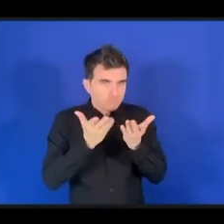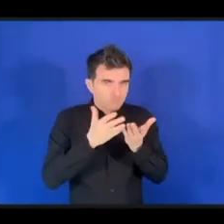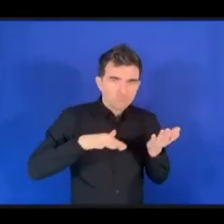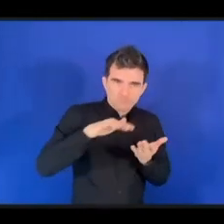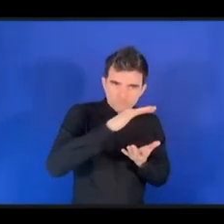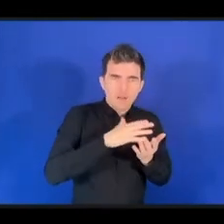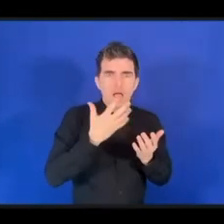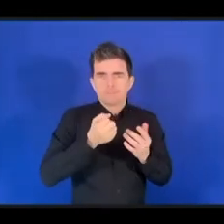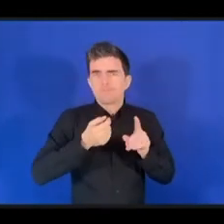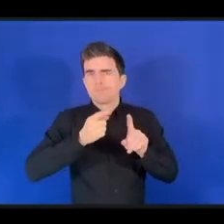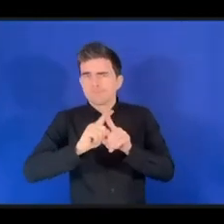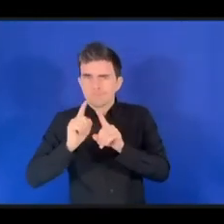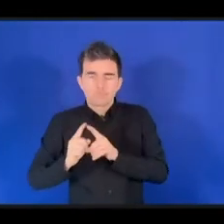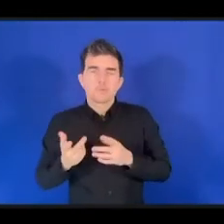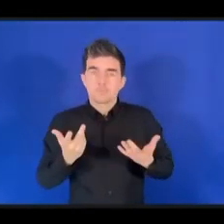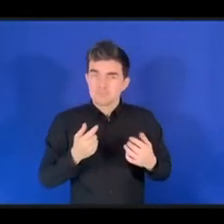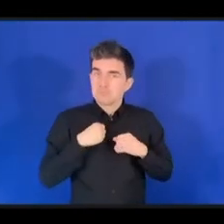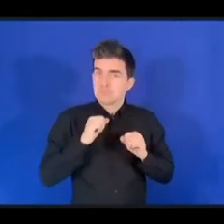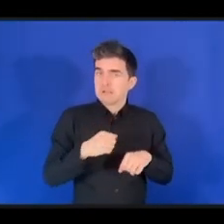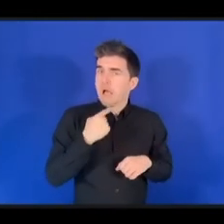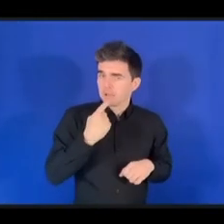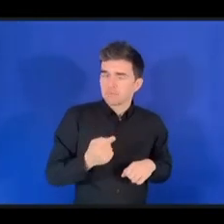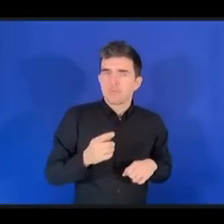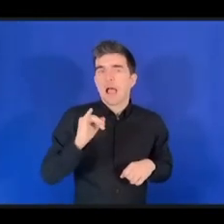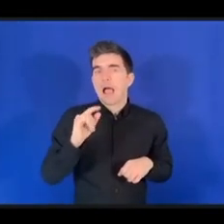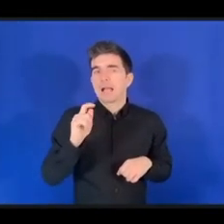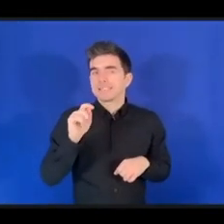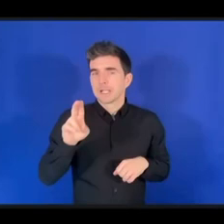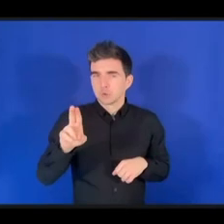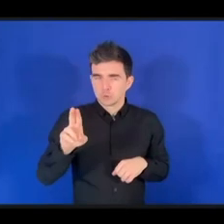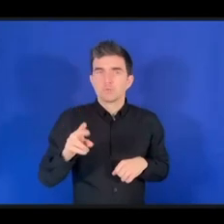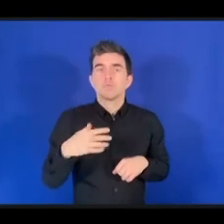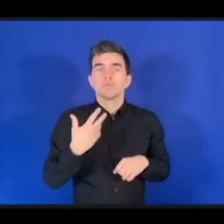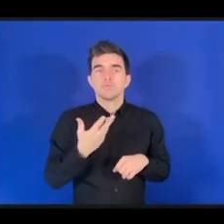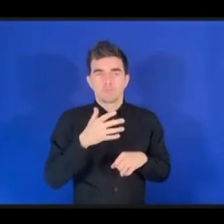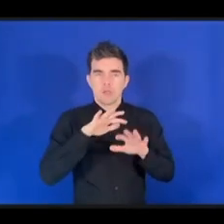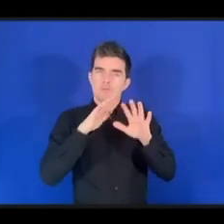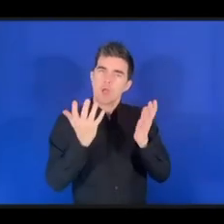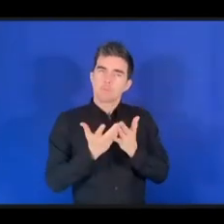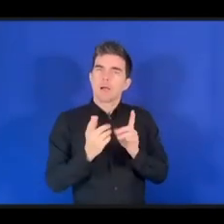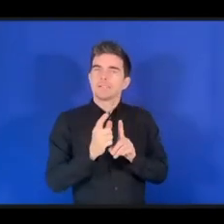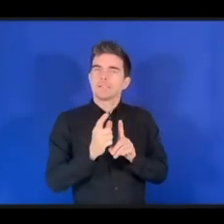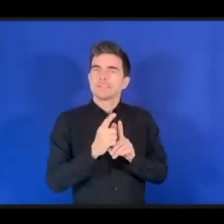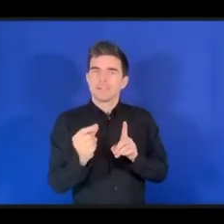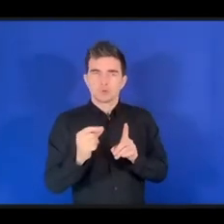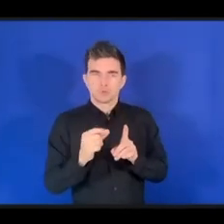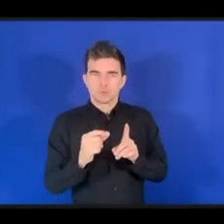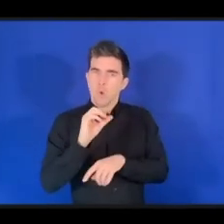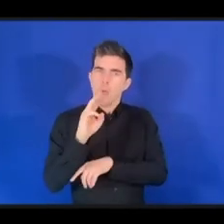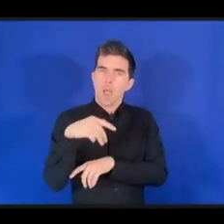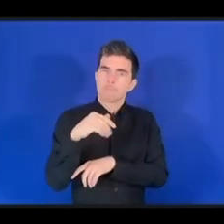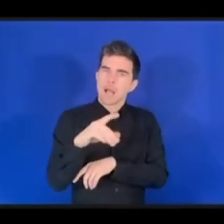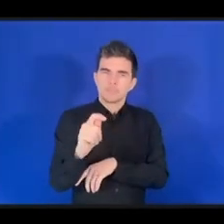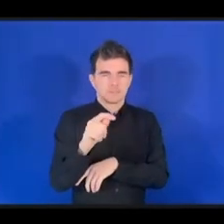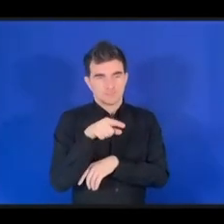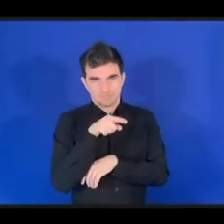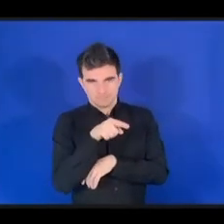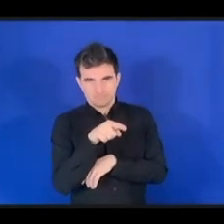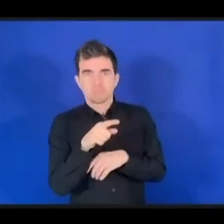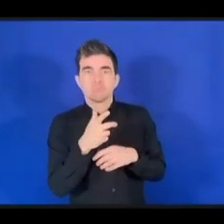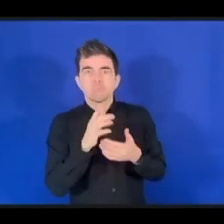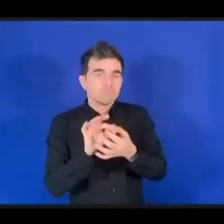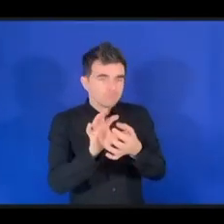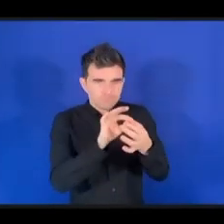l'UIT et le pacte numérique mondial l'année dernière nous avons hébergé le tout premier